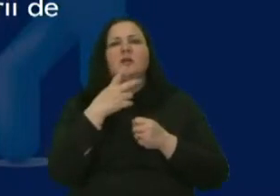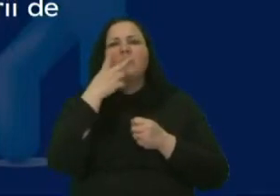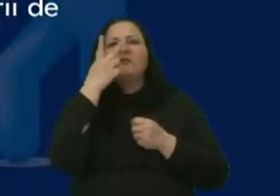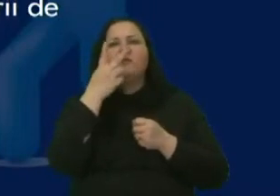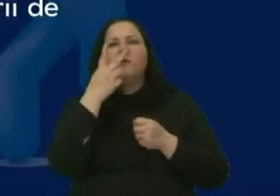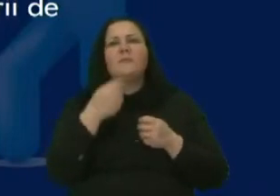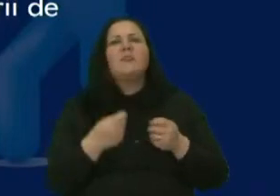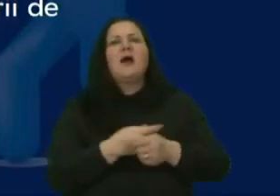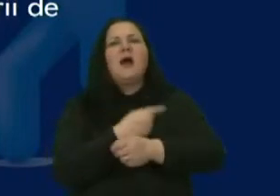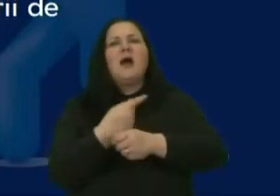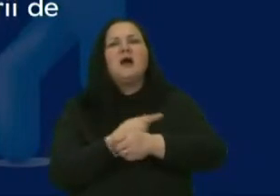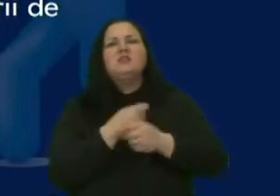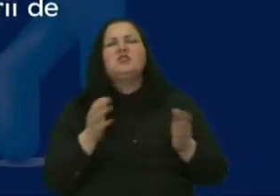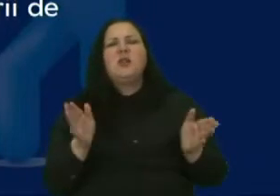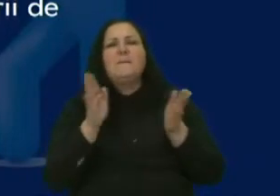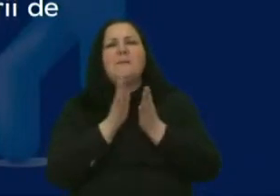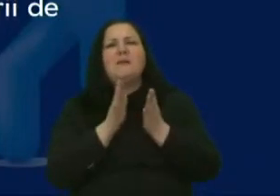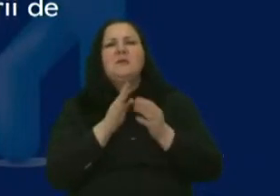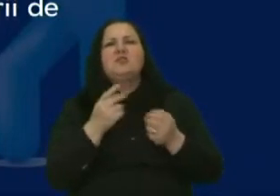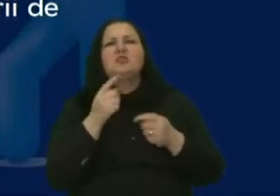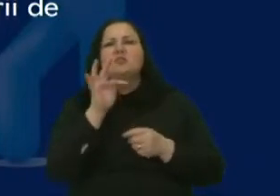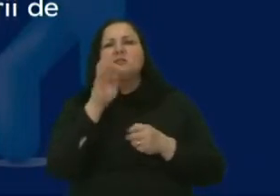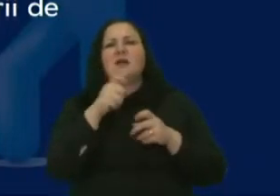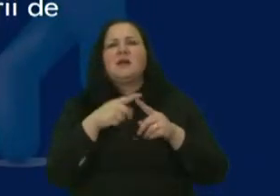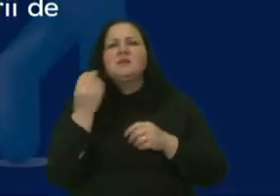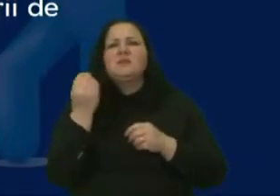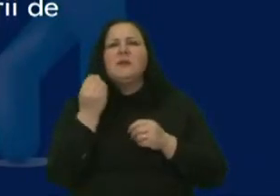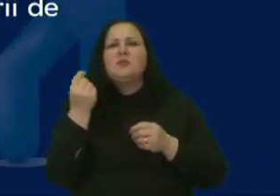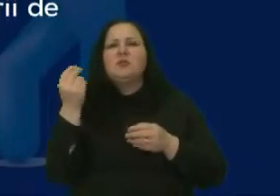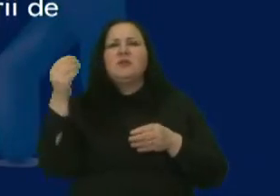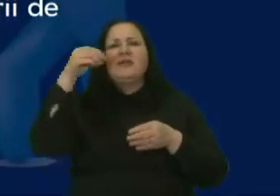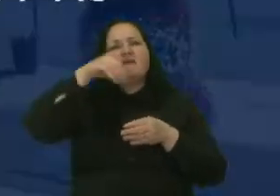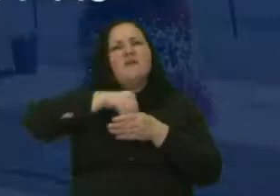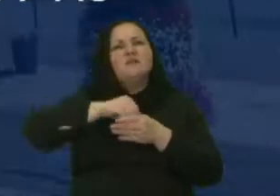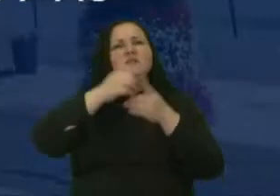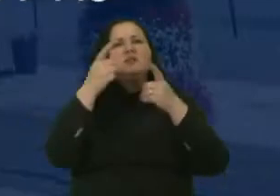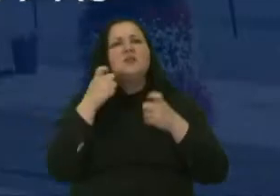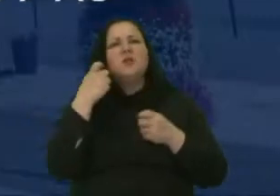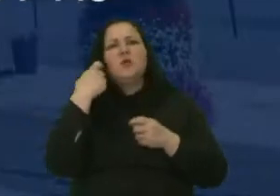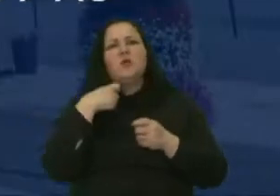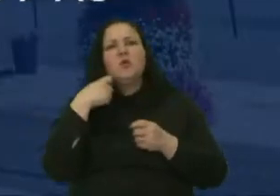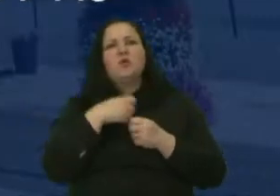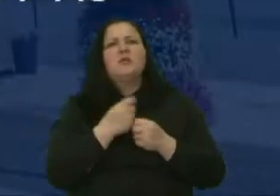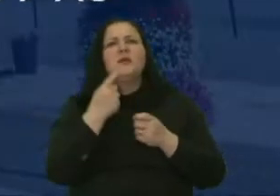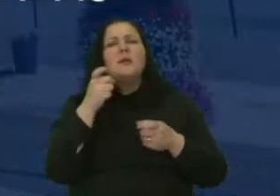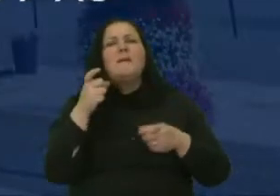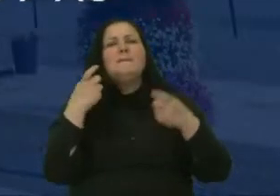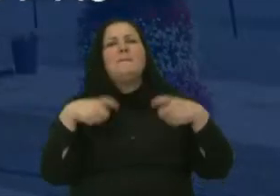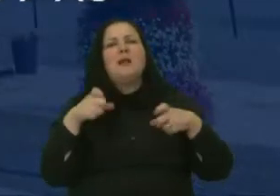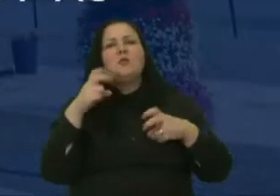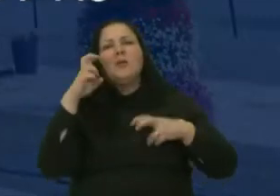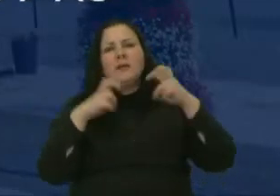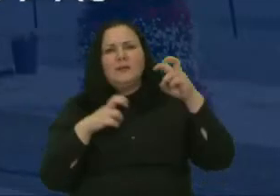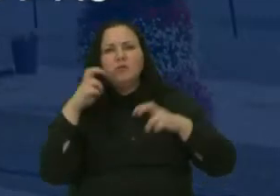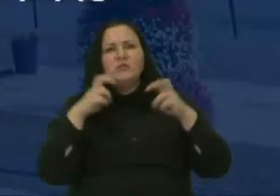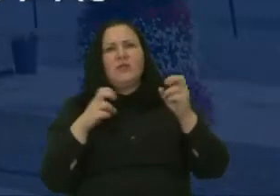asigurarea a celor mai mici taxe legale cu putință pentru investitorii din Cluj Napoca din parcurile industriale